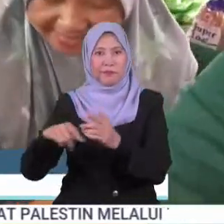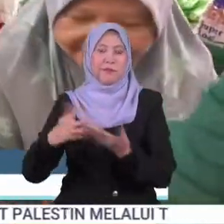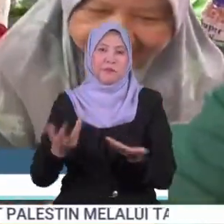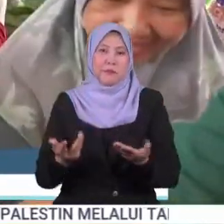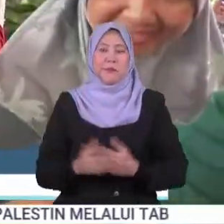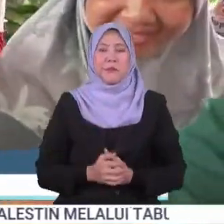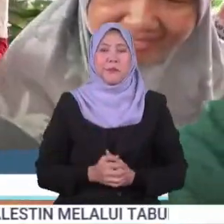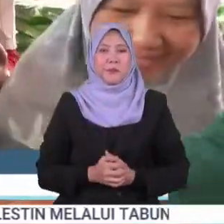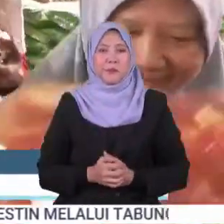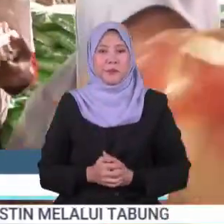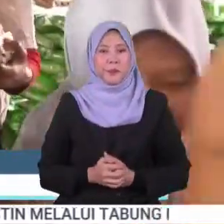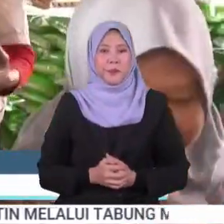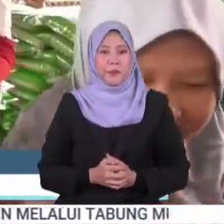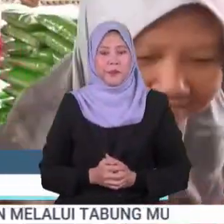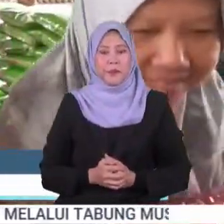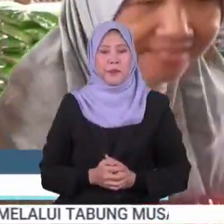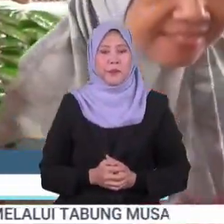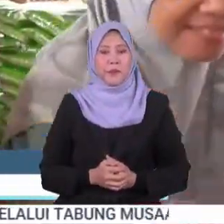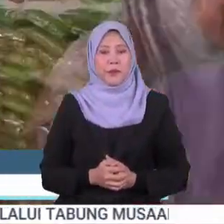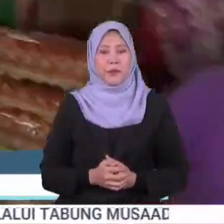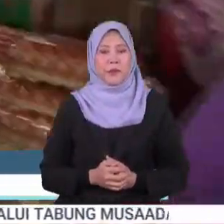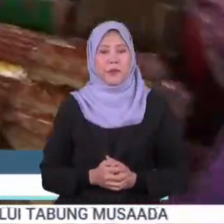inisiatif.